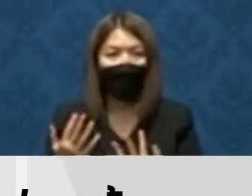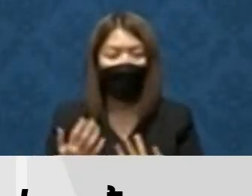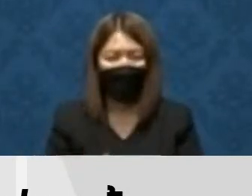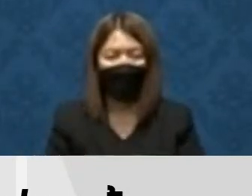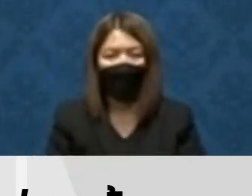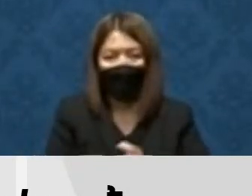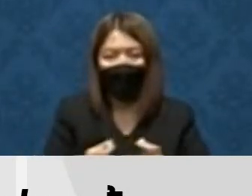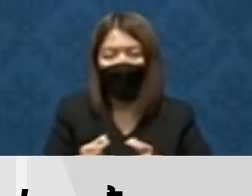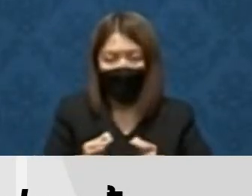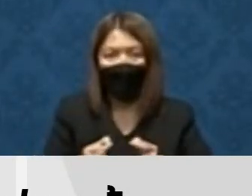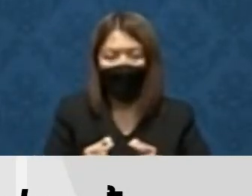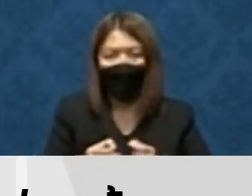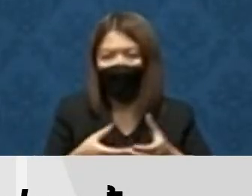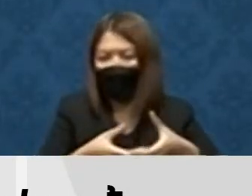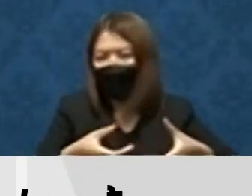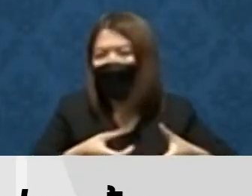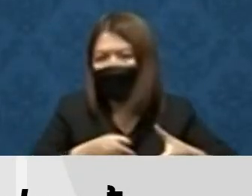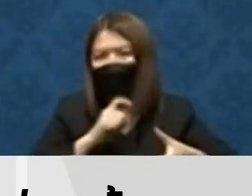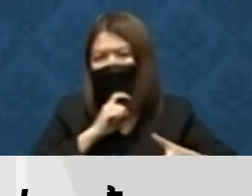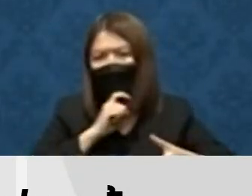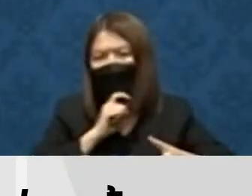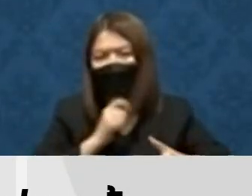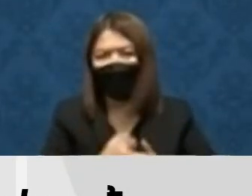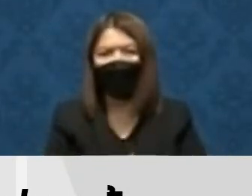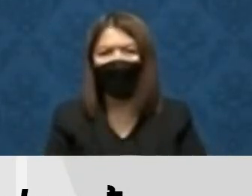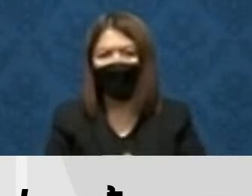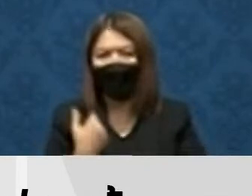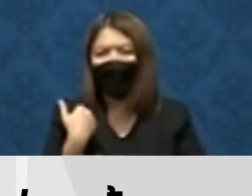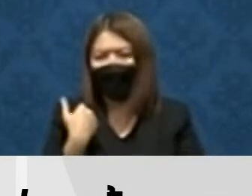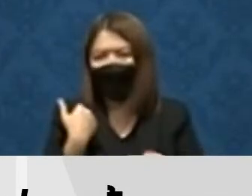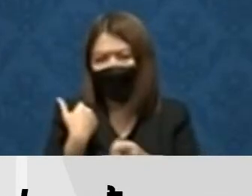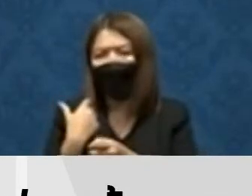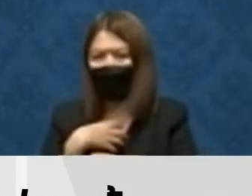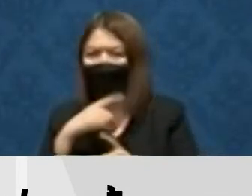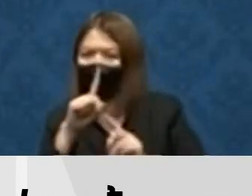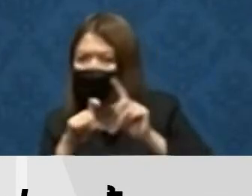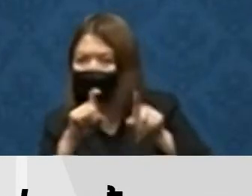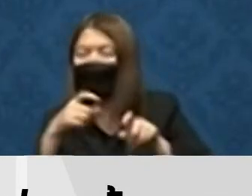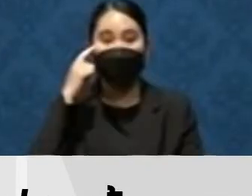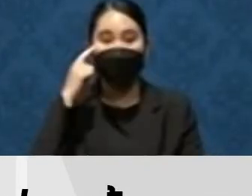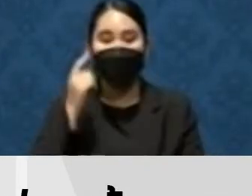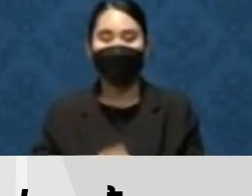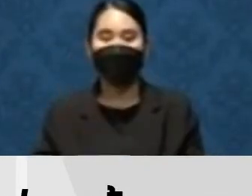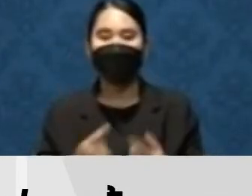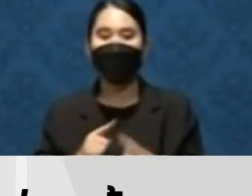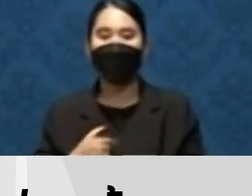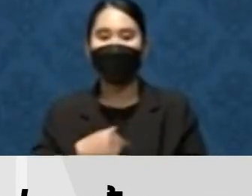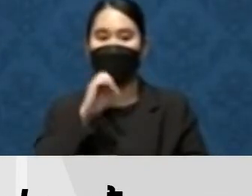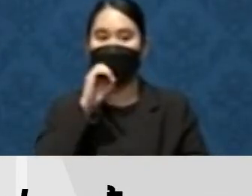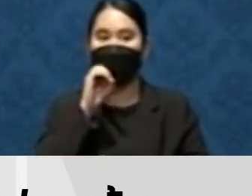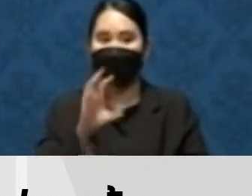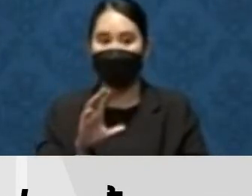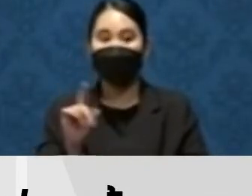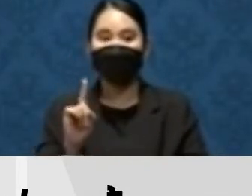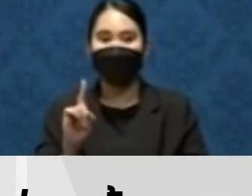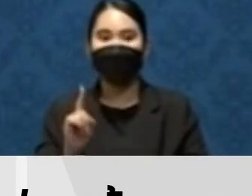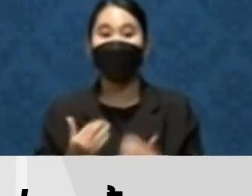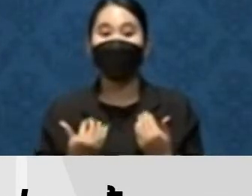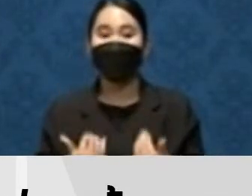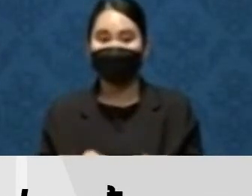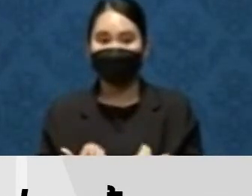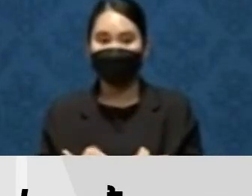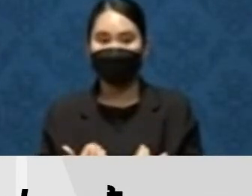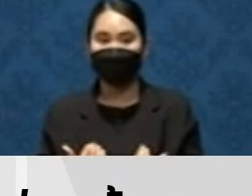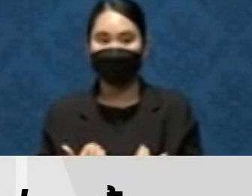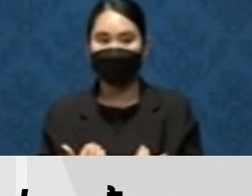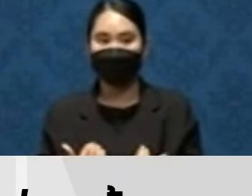บไม่ได ้ก็ตรวจสอบไม่ได้จริงเรื่องนี้เป็นประเด็นที่ประมูลกันไปแล้ว ครับ แต่ว่า BTS ซึ่งเขาไม่